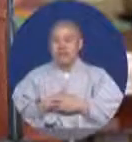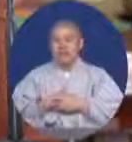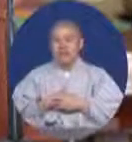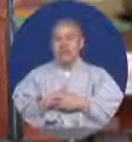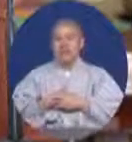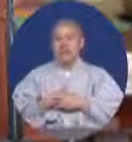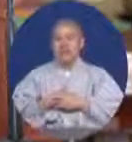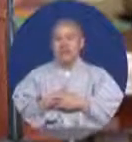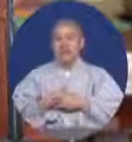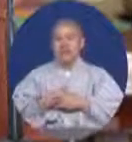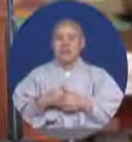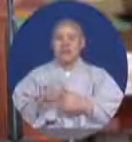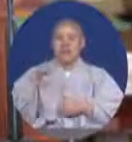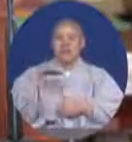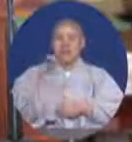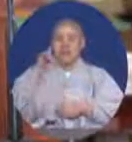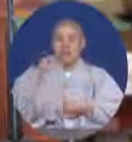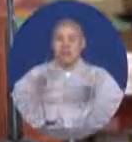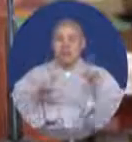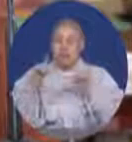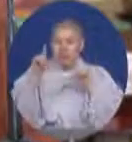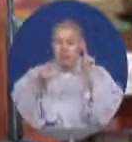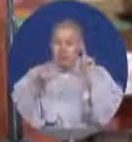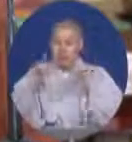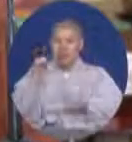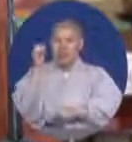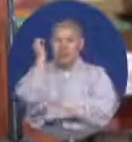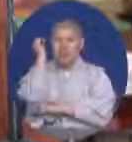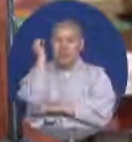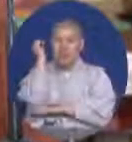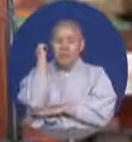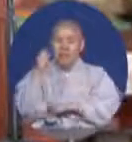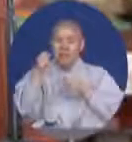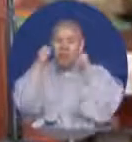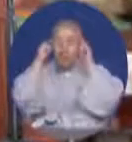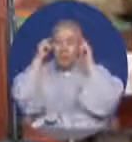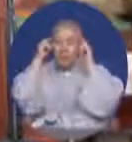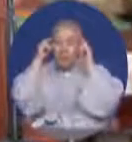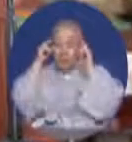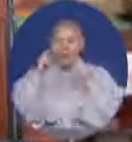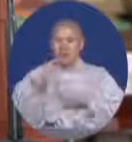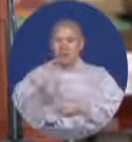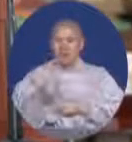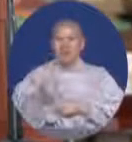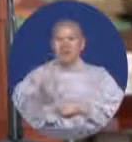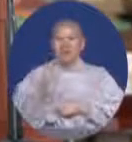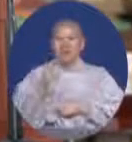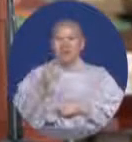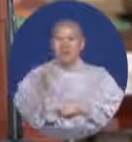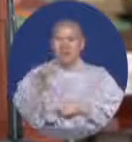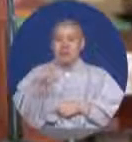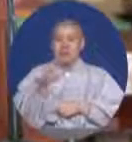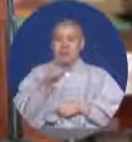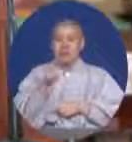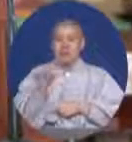그 세계에서 실체를 깨달은 거, 그 허수아비의 실체를 깨달은